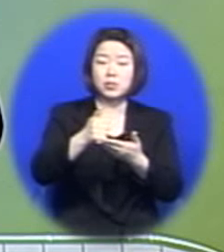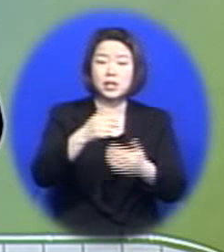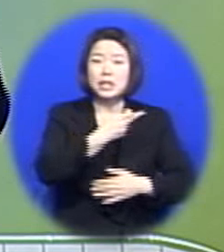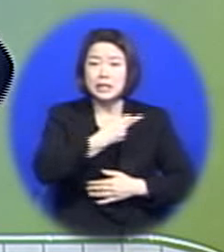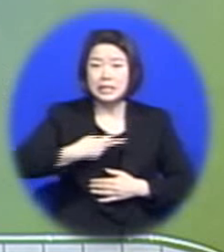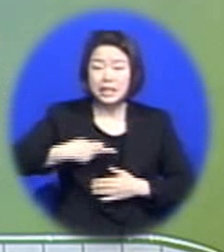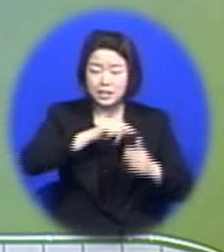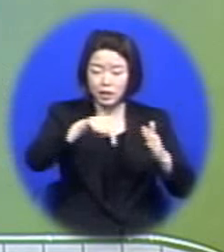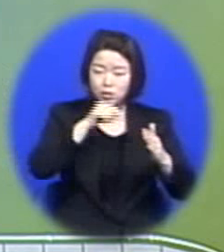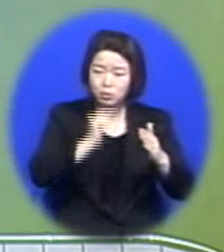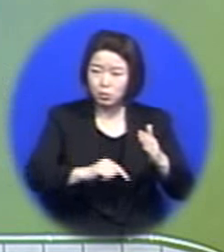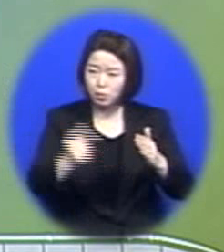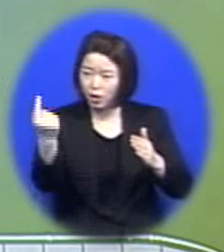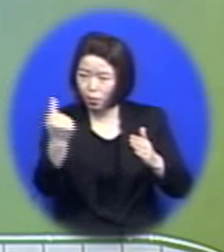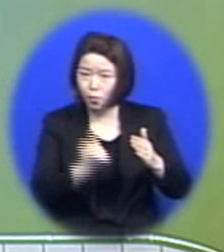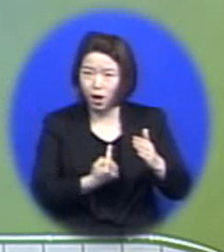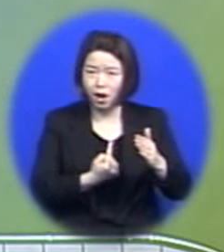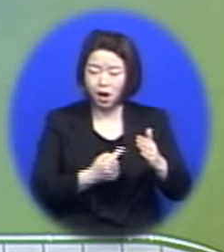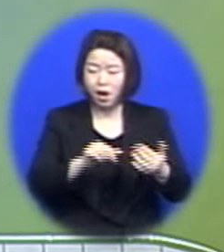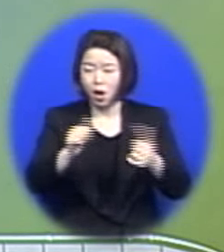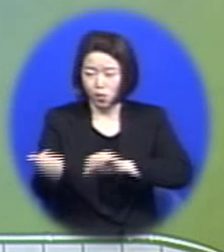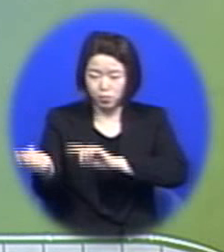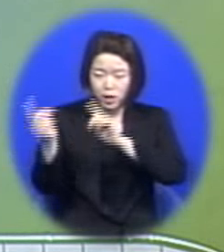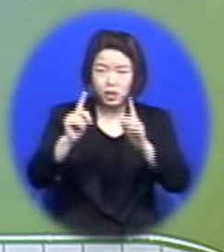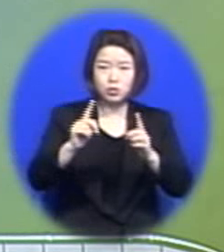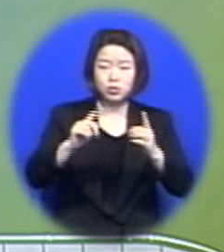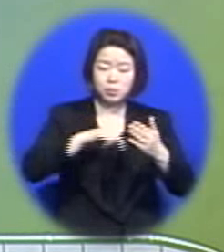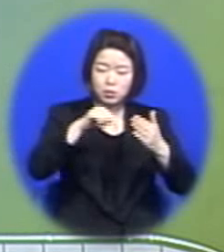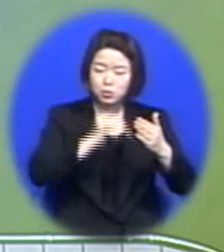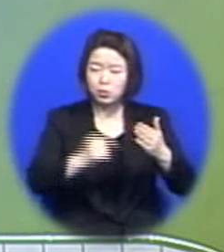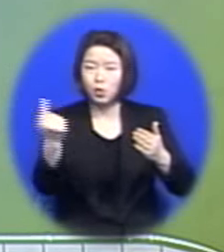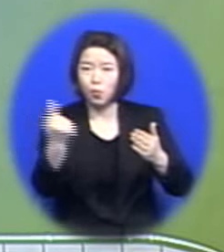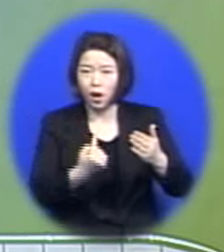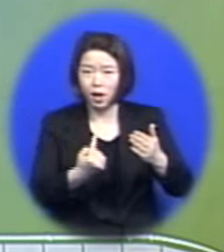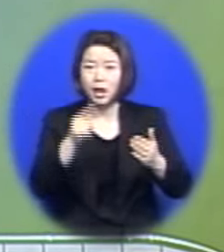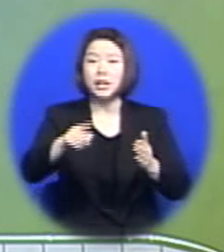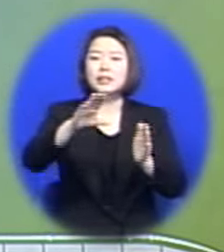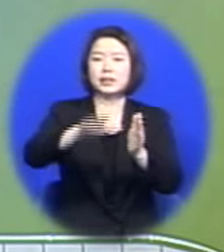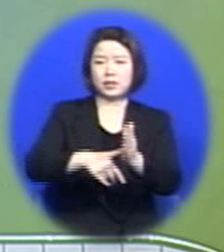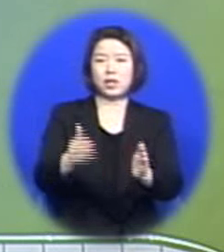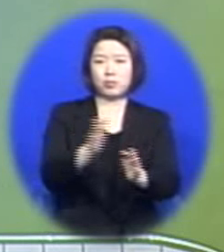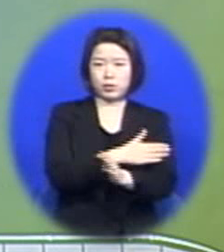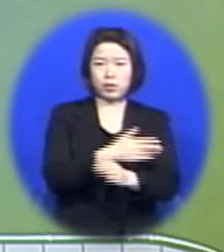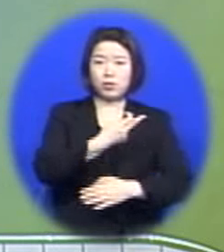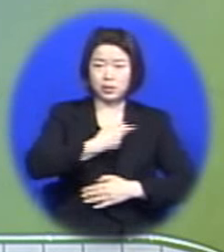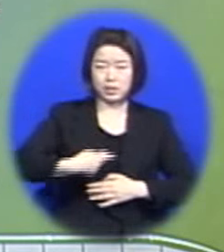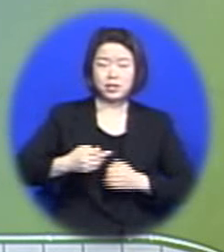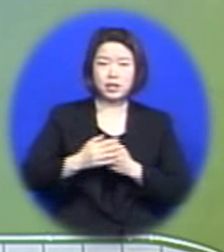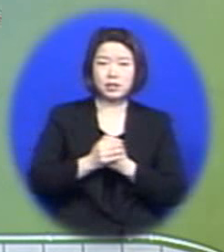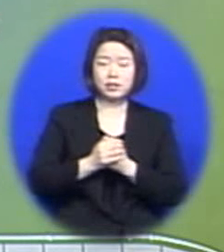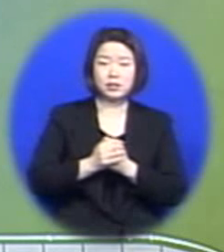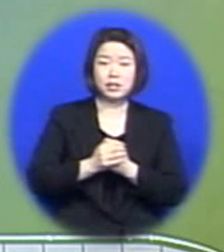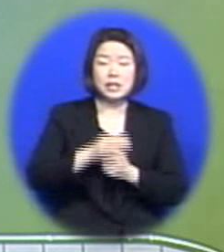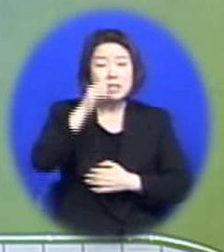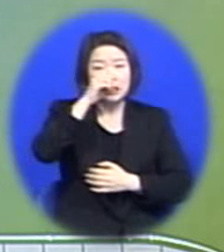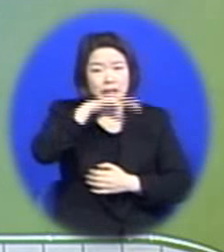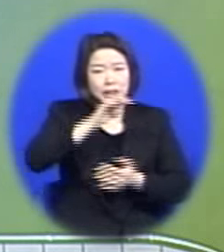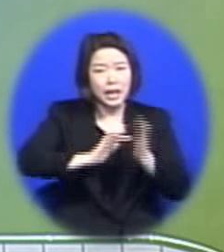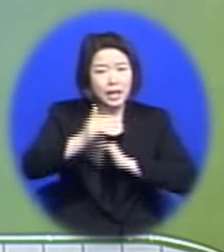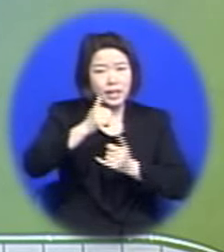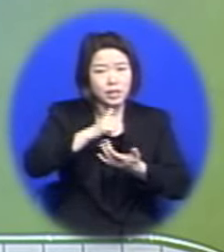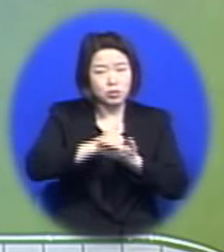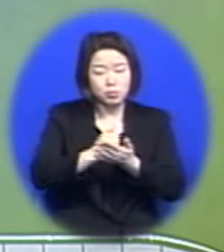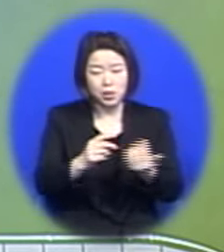임하셨습니다. 부활의 주님이 그들 속에 임하셨습니다. 그때부터 그들은 그저 예수님이 부활하셨다는 것을